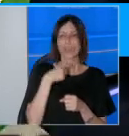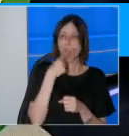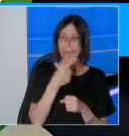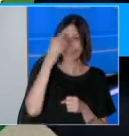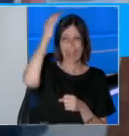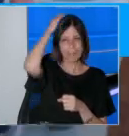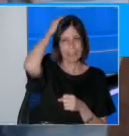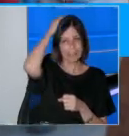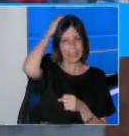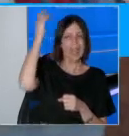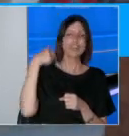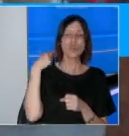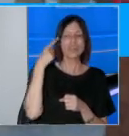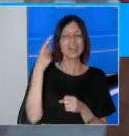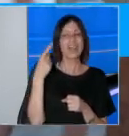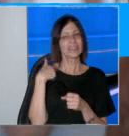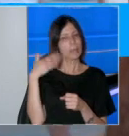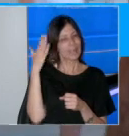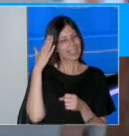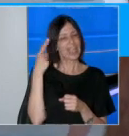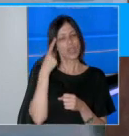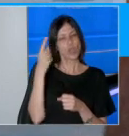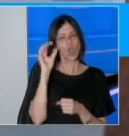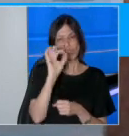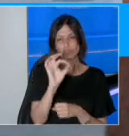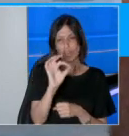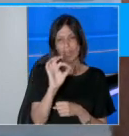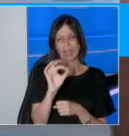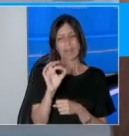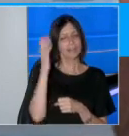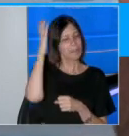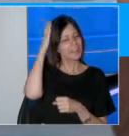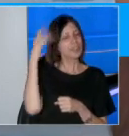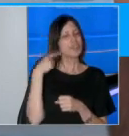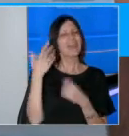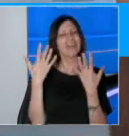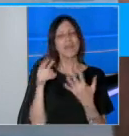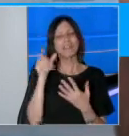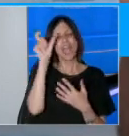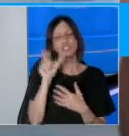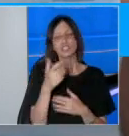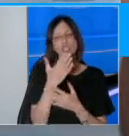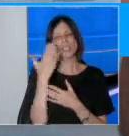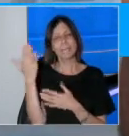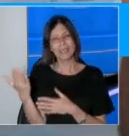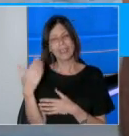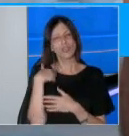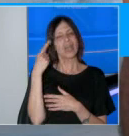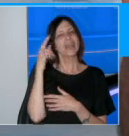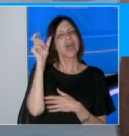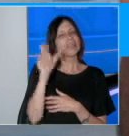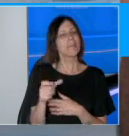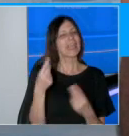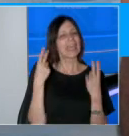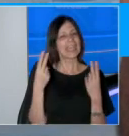אני רק אומר לבנט, אני יודע כמה, אני מכיר את האידיאולוגיה שלך, נפתלי, אני יודע כמה אתה איש ימין, אני יודע כמה אתה אדם